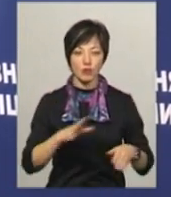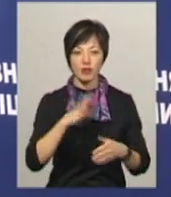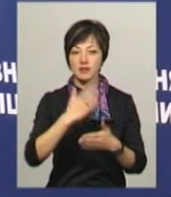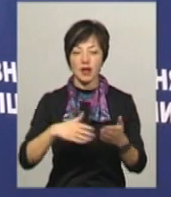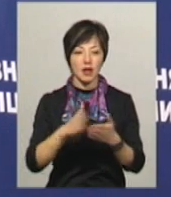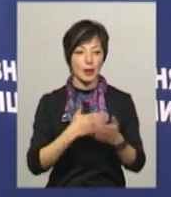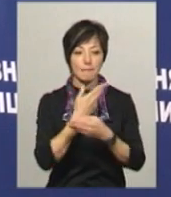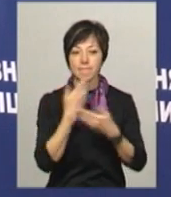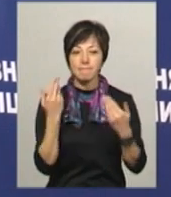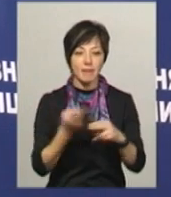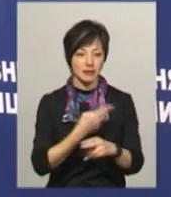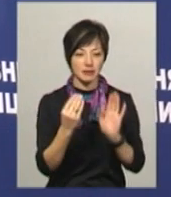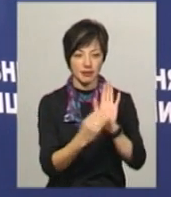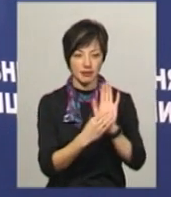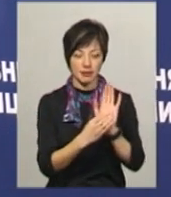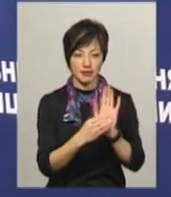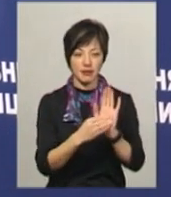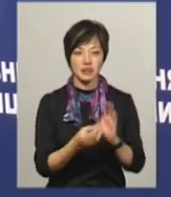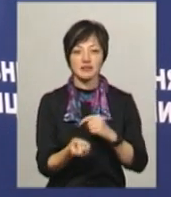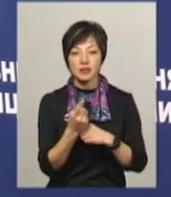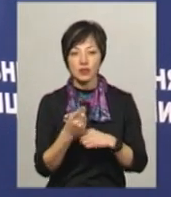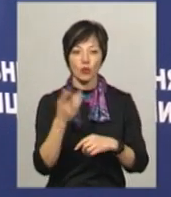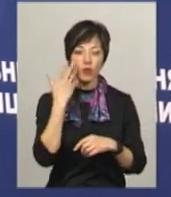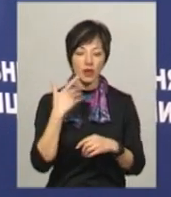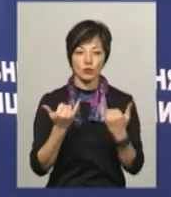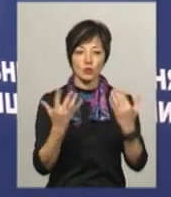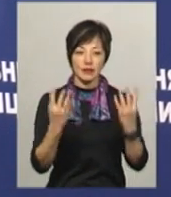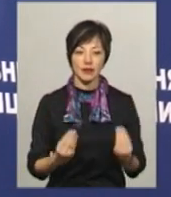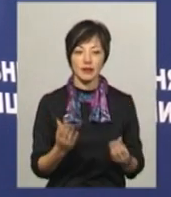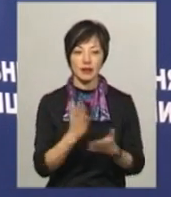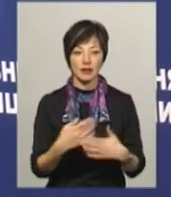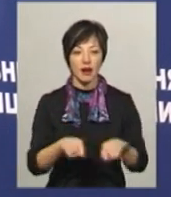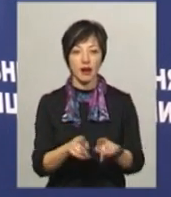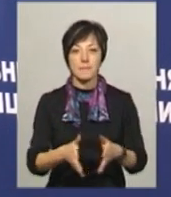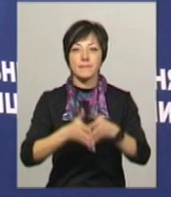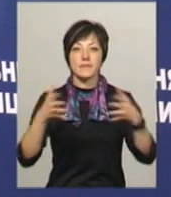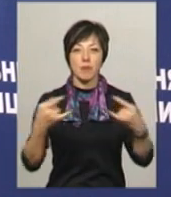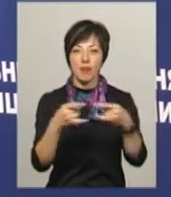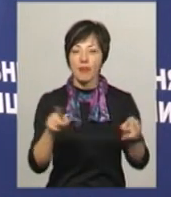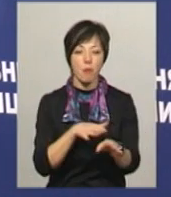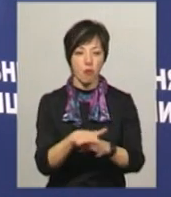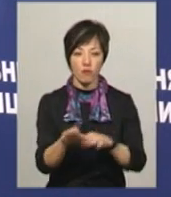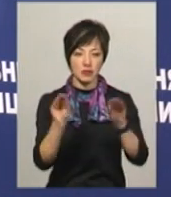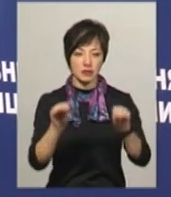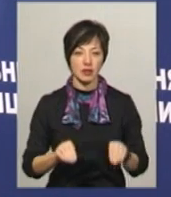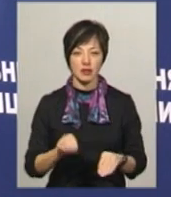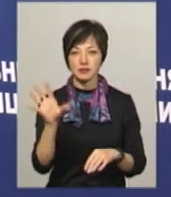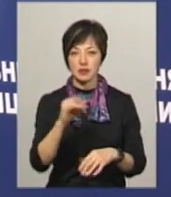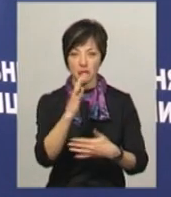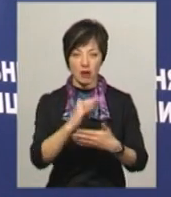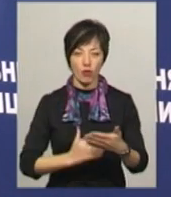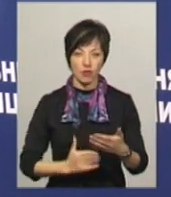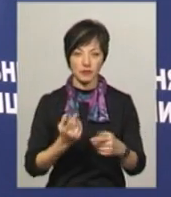без будь-яких даних. А вже на сьогоднішній день є такі білборди, в яких не повні дані, тобто не всі перераховані